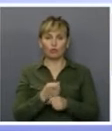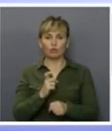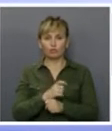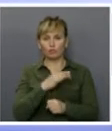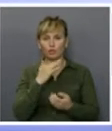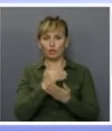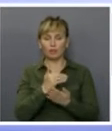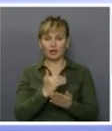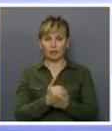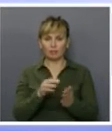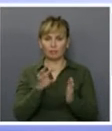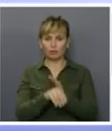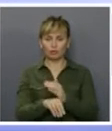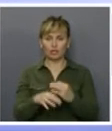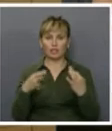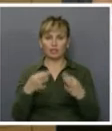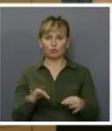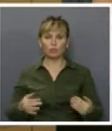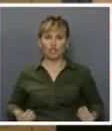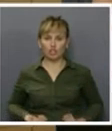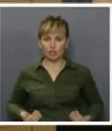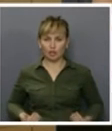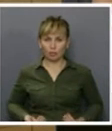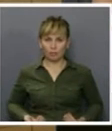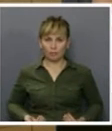программ, включая доступное жилье, допустим,